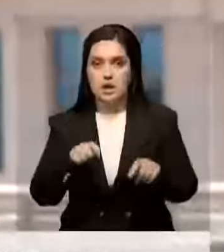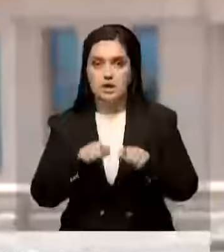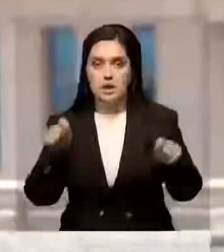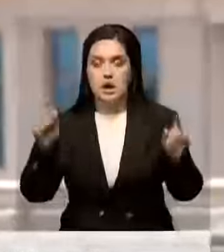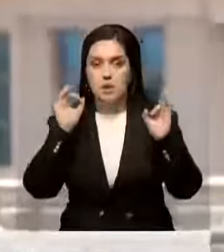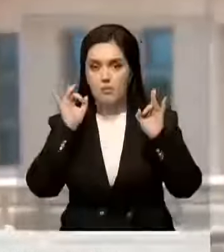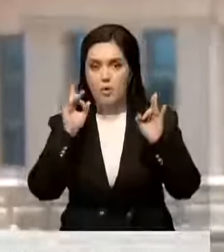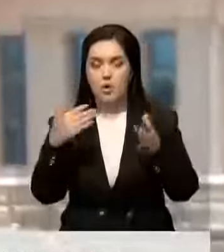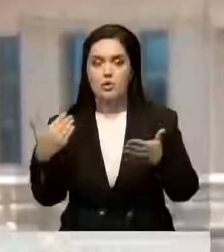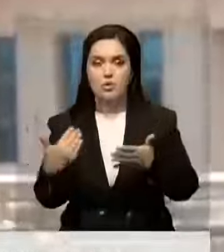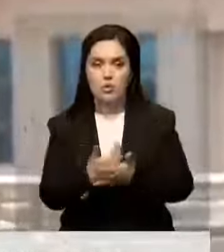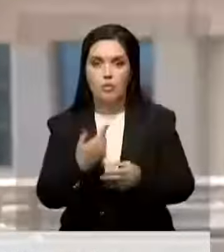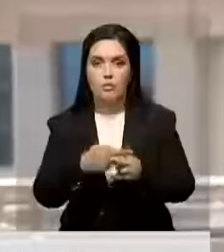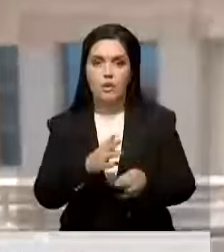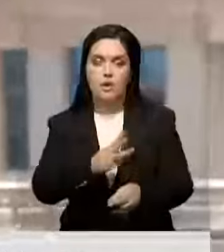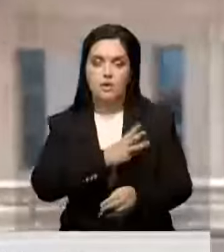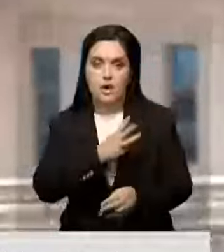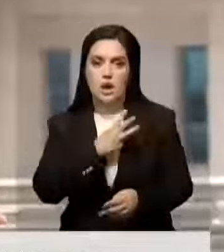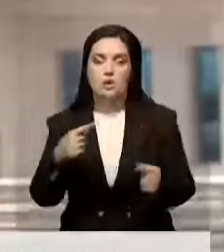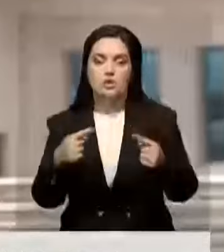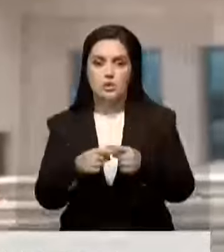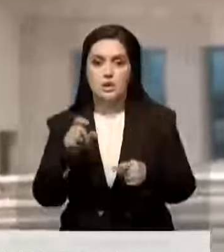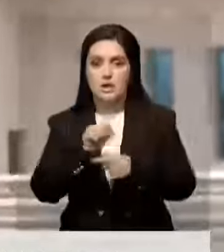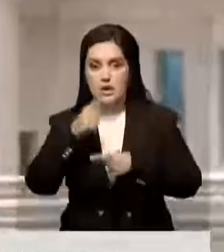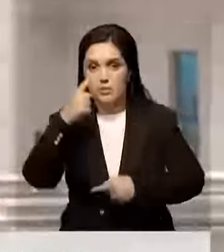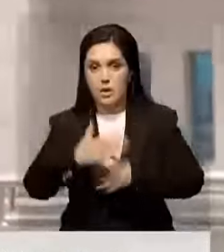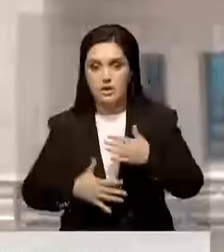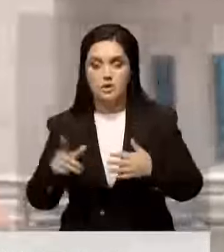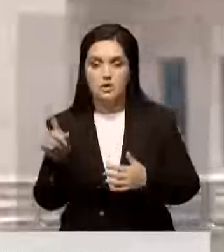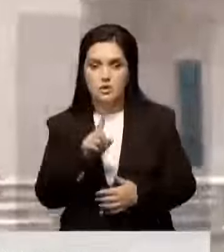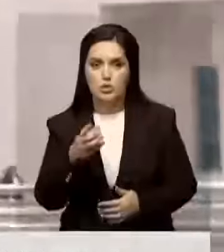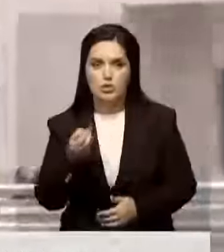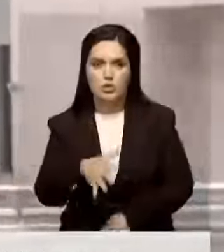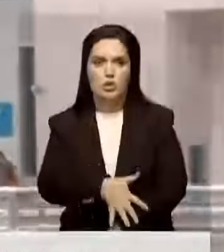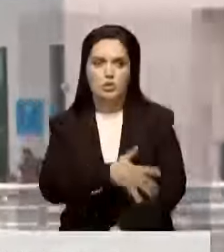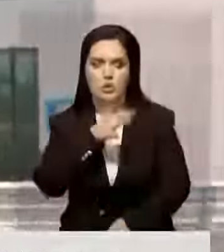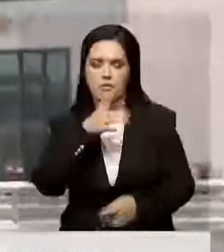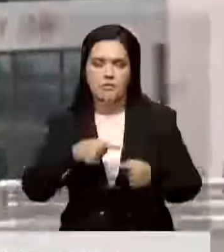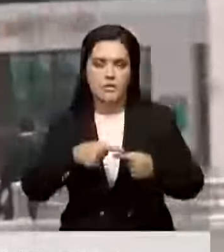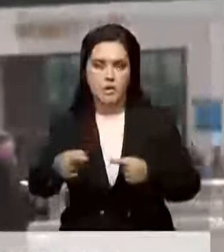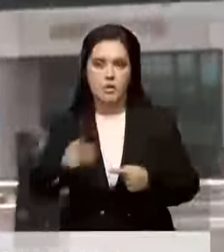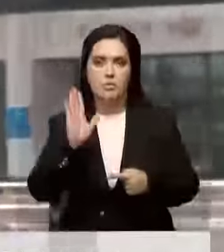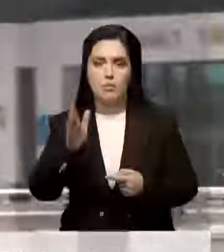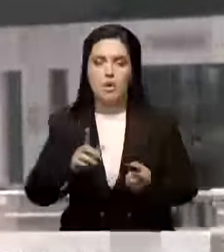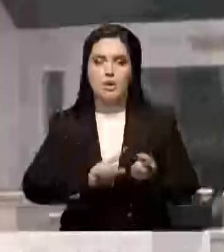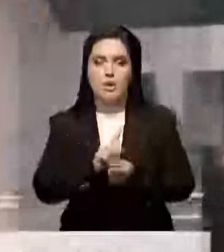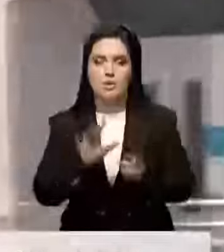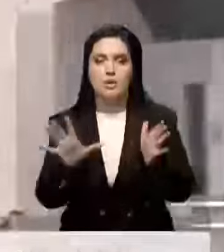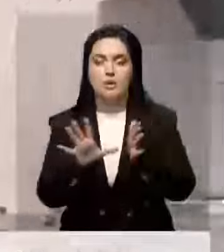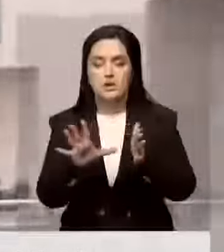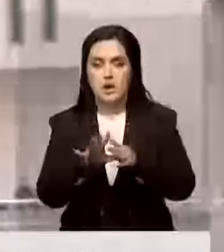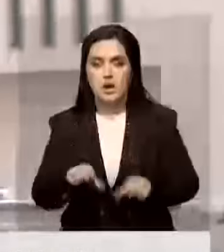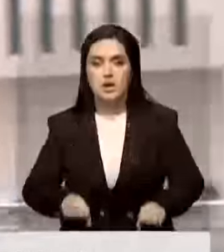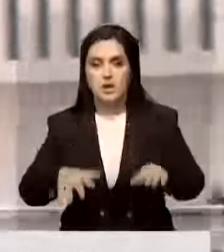Прозвучали новые инициативы, озвучены конкретные задачи. Понятно, что многие из них долгосрочны, например, как реформа энергетической сферы